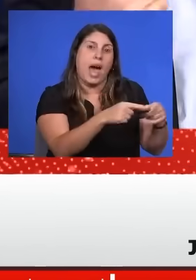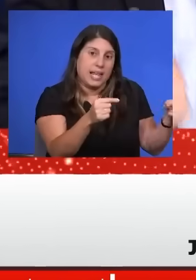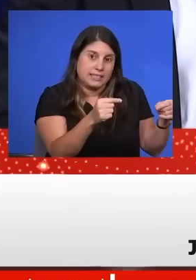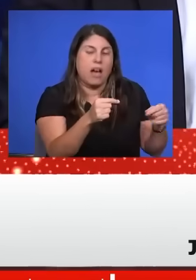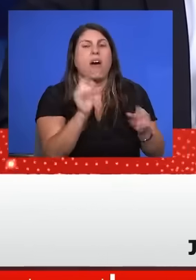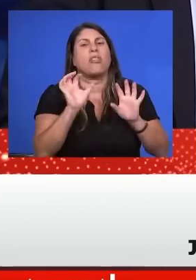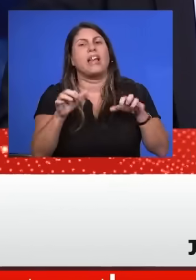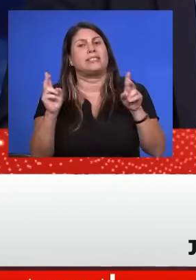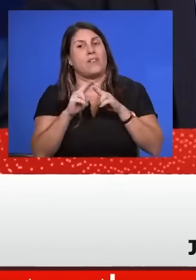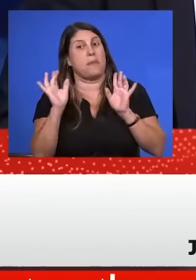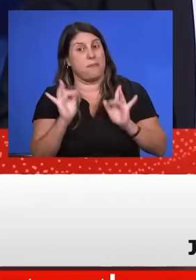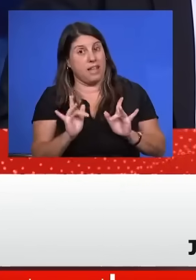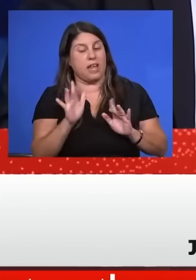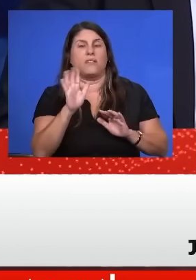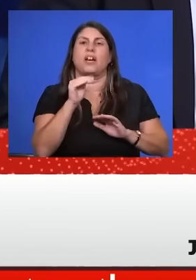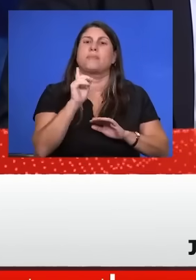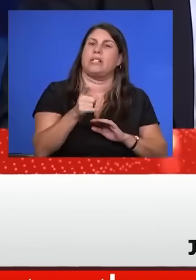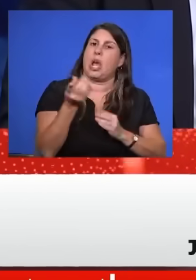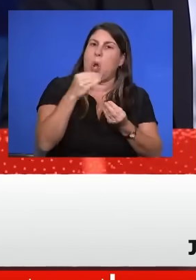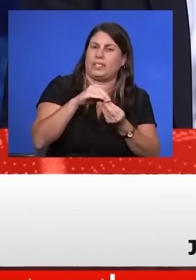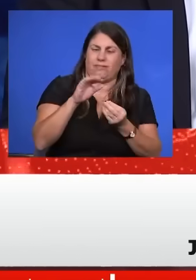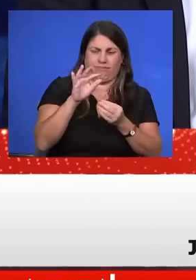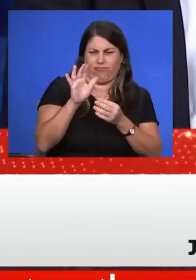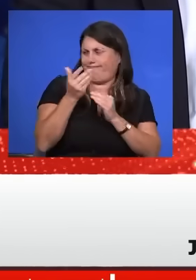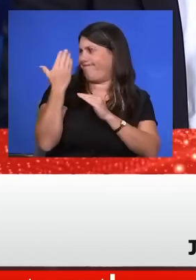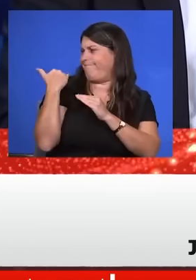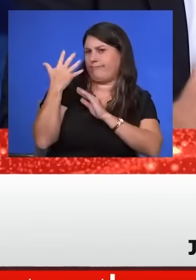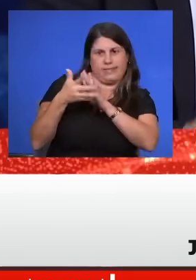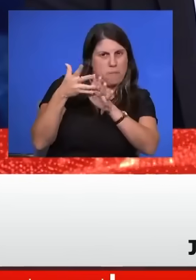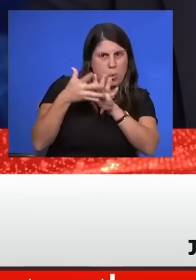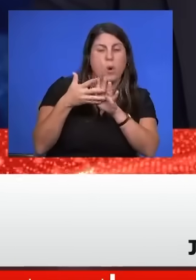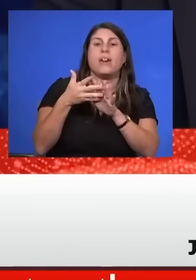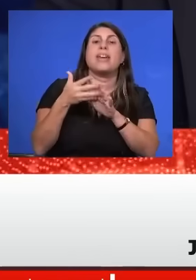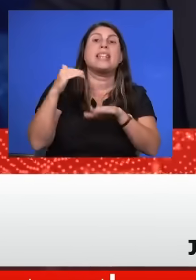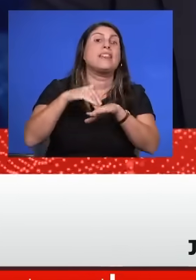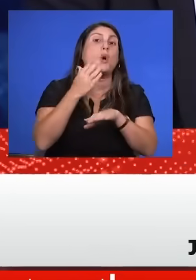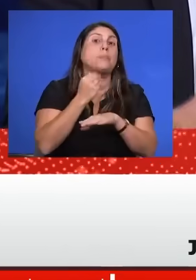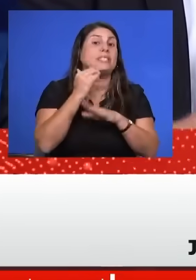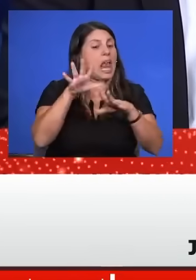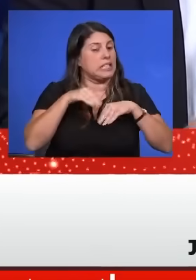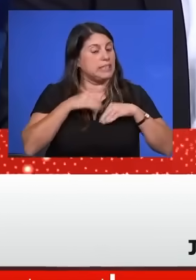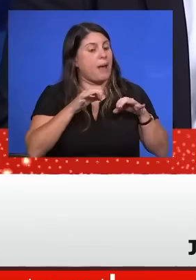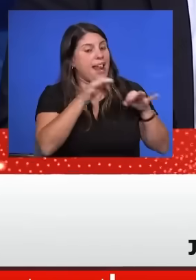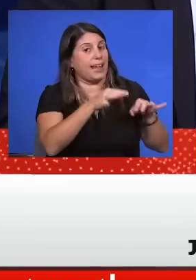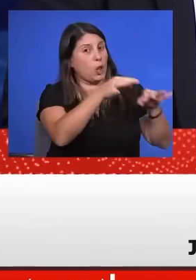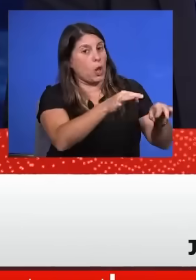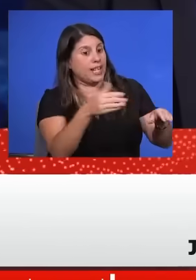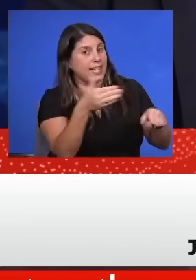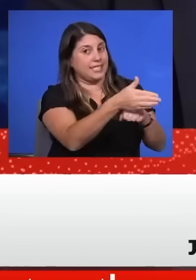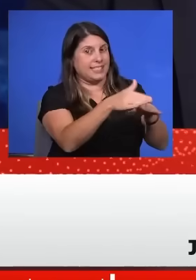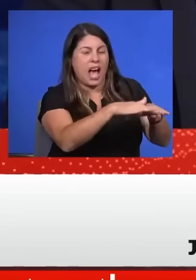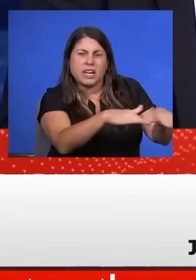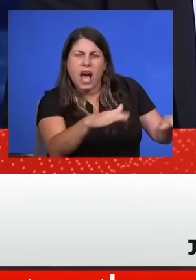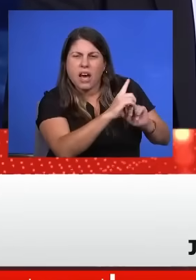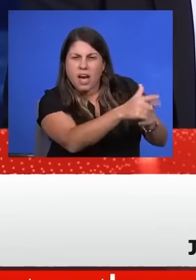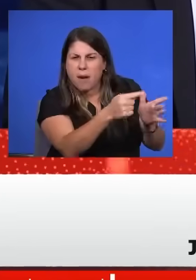להוסיף גם למה שסולימן אמר, לדיווחים על כך שישראל בעצם הסכימה לדחות את הכניסה בשל רצון של ארצות